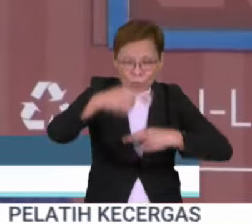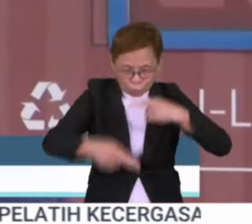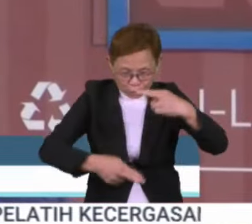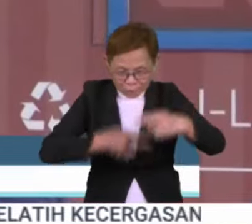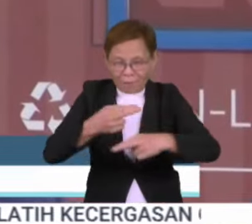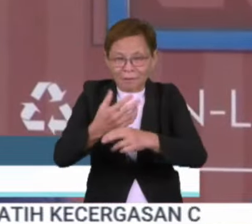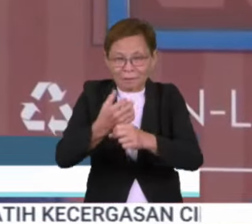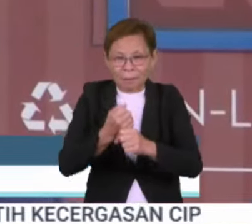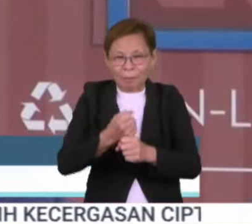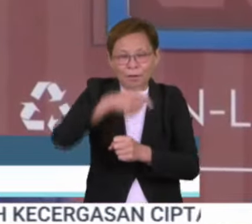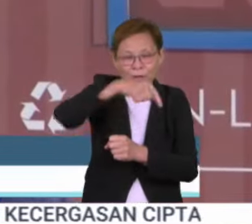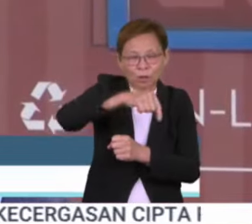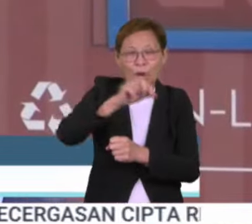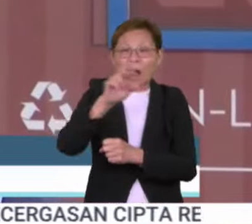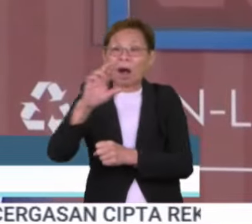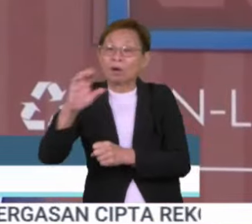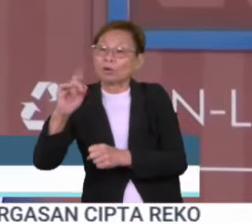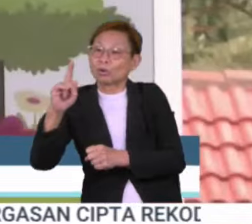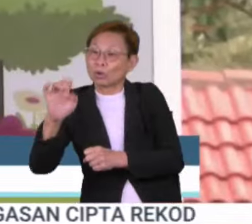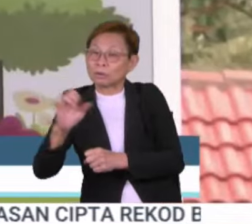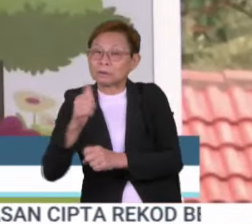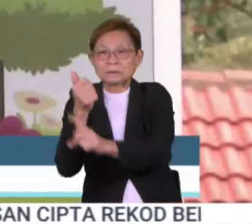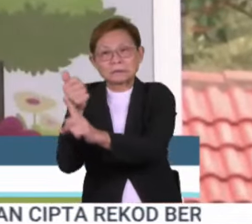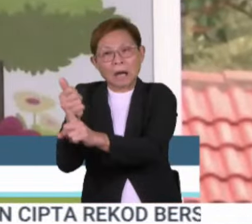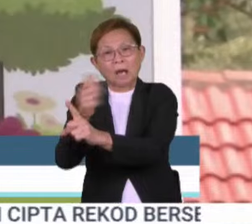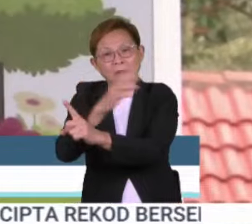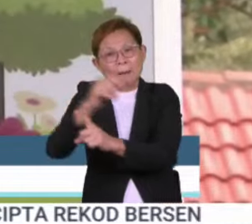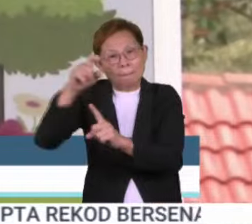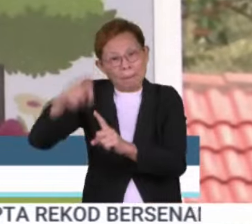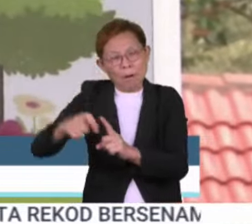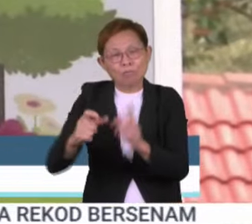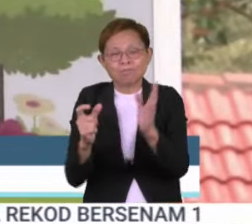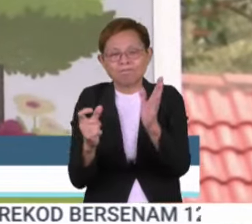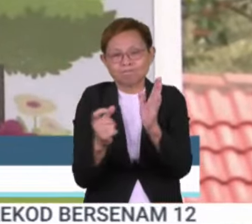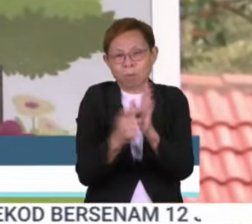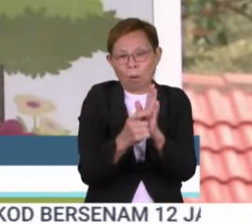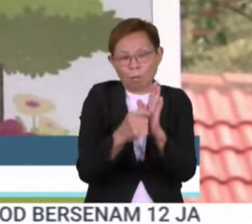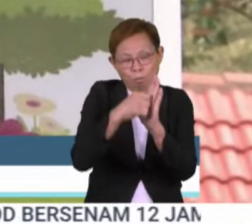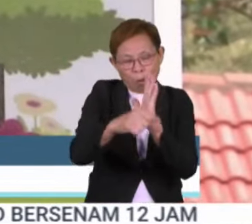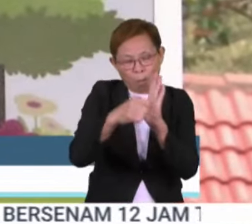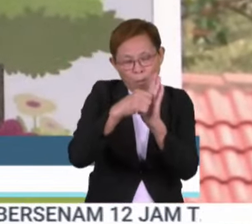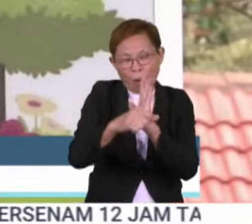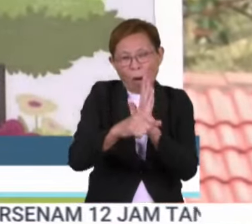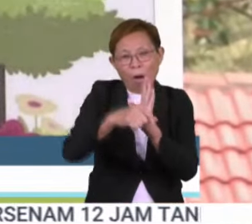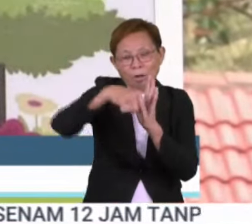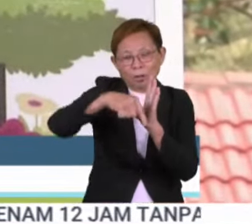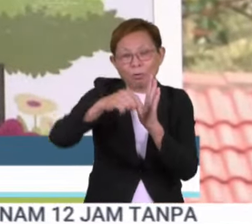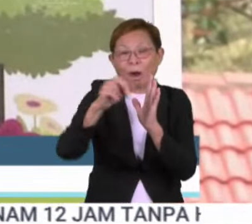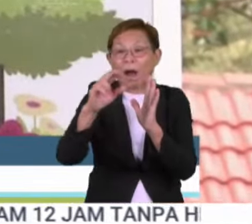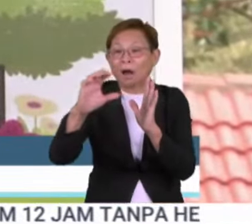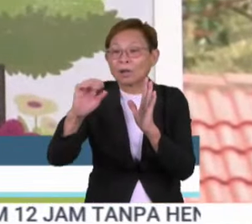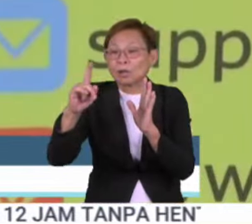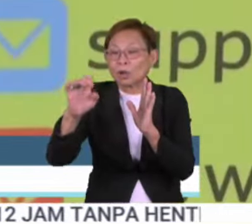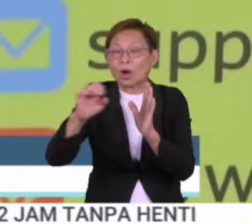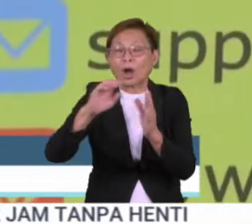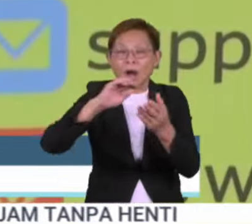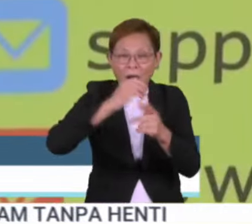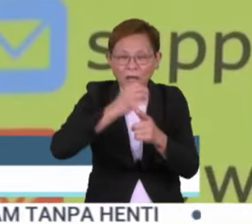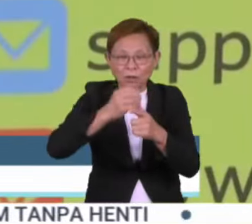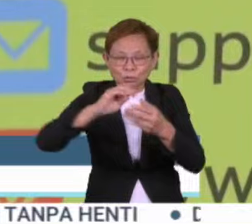mereka akan mendapat QR code sendiri dan mereka perlu meletakkan stiker QR code ataupun menuliskan